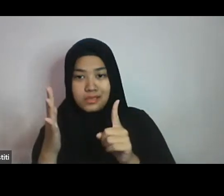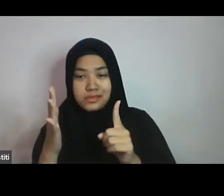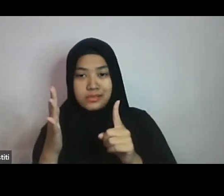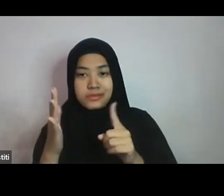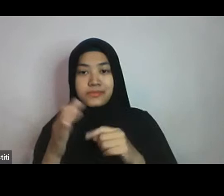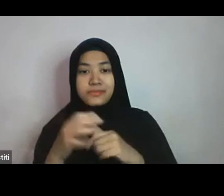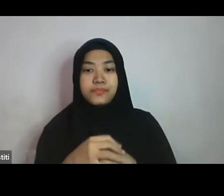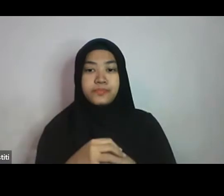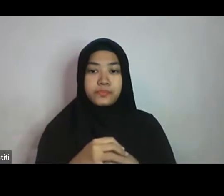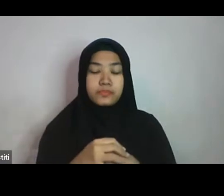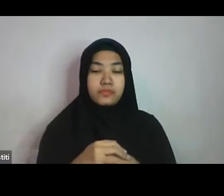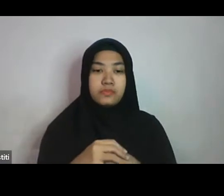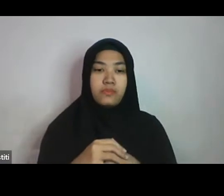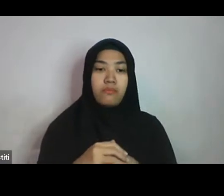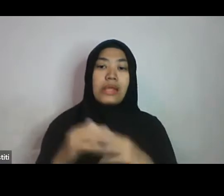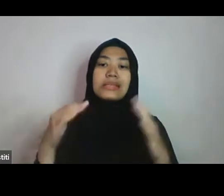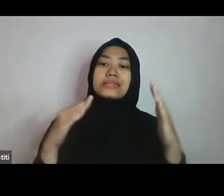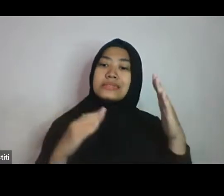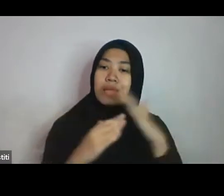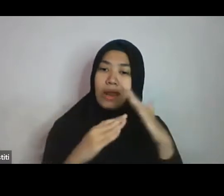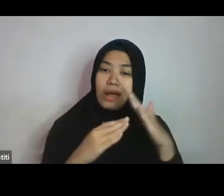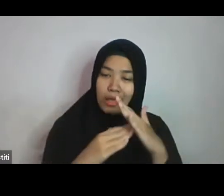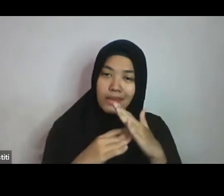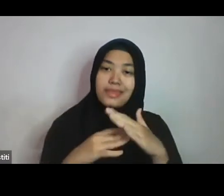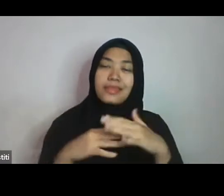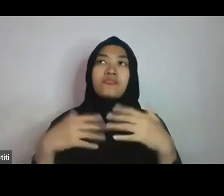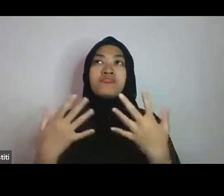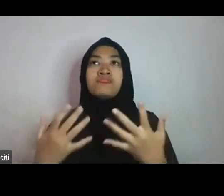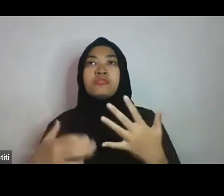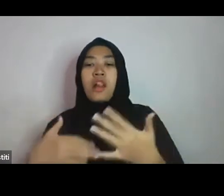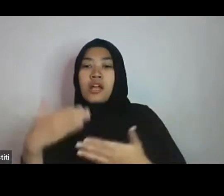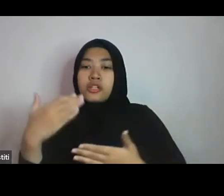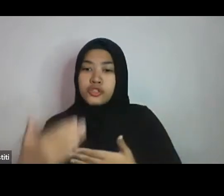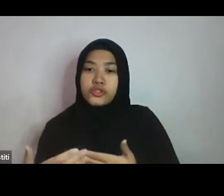15 menit dan kemudian teman-teman akan masuk lagi ke